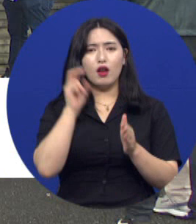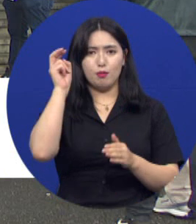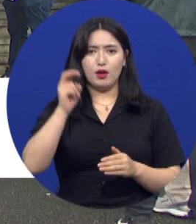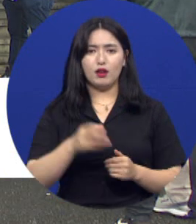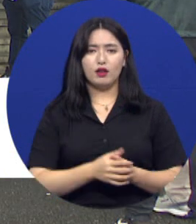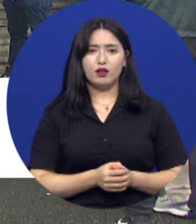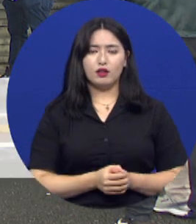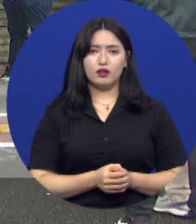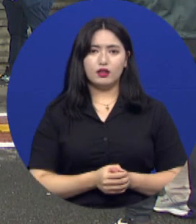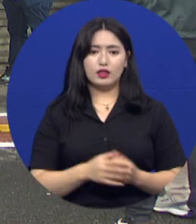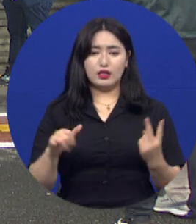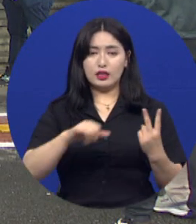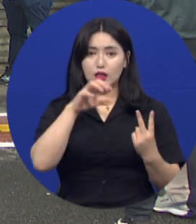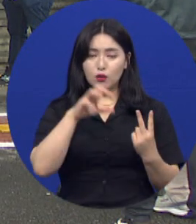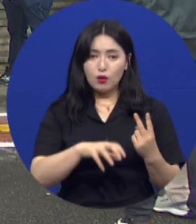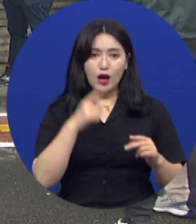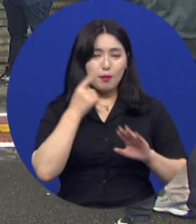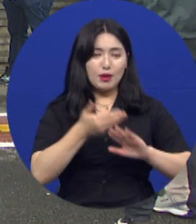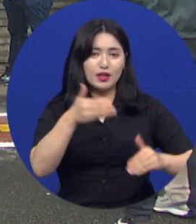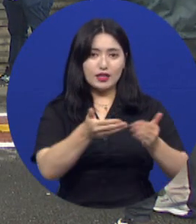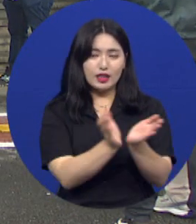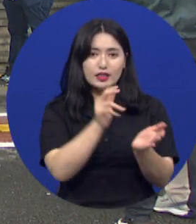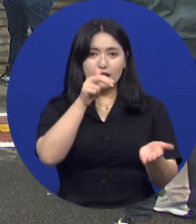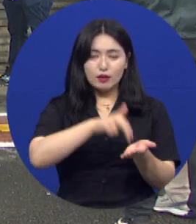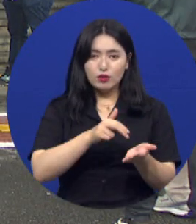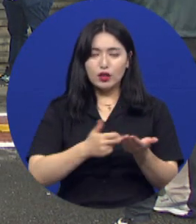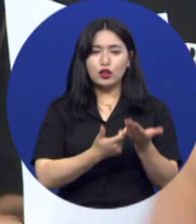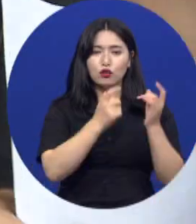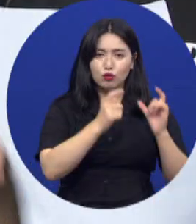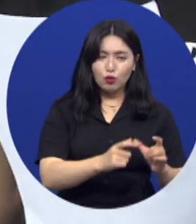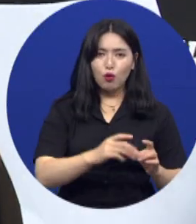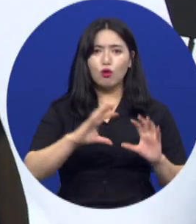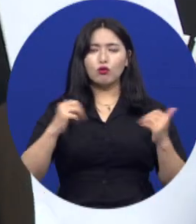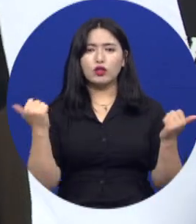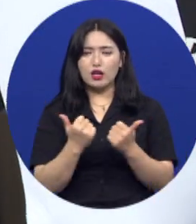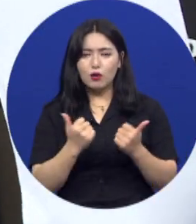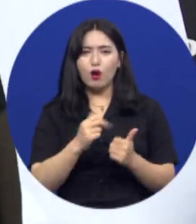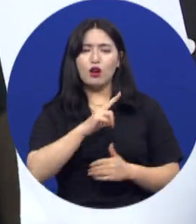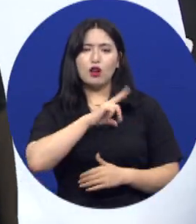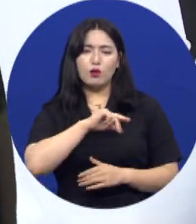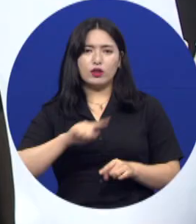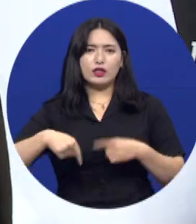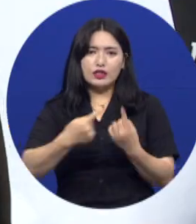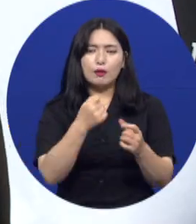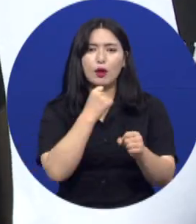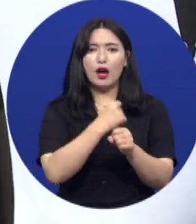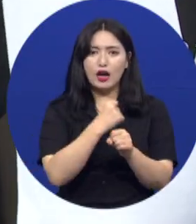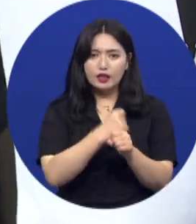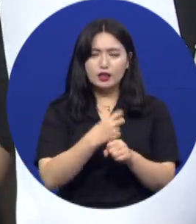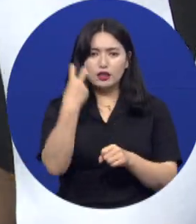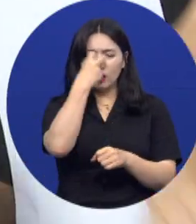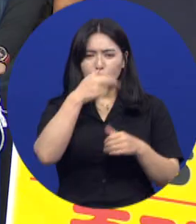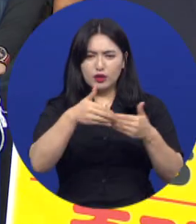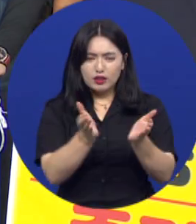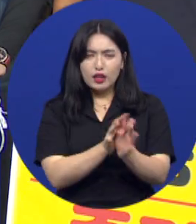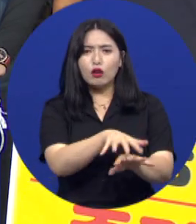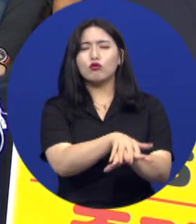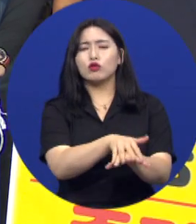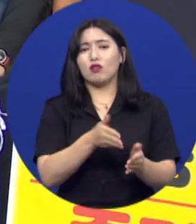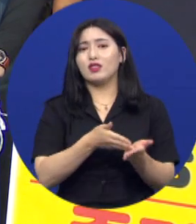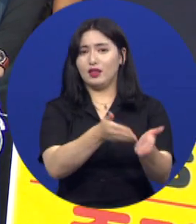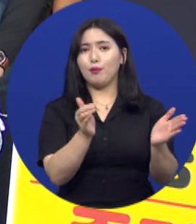판단합니다. 제2공항 반대단체는 제주도와 국회의원, 도의회 등이 참여하는 용역 검증단 구성을 제안한